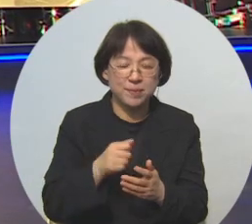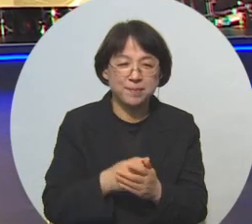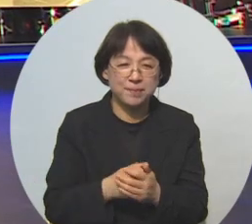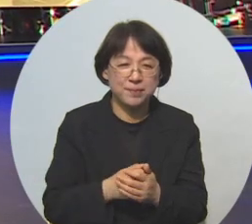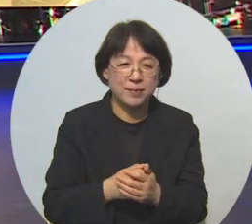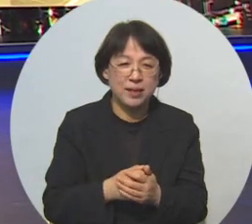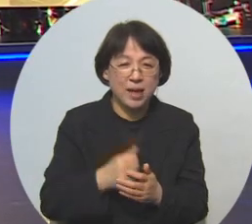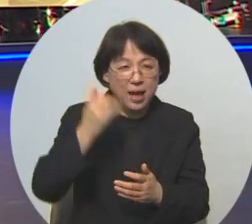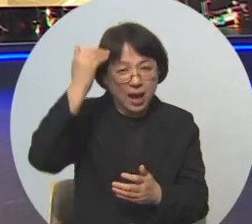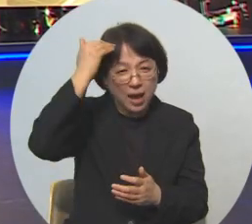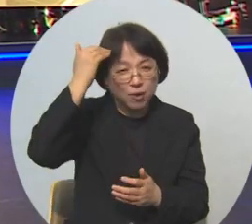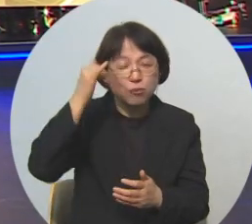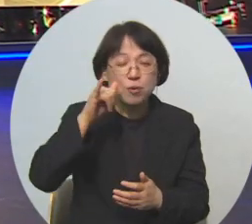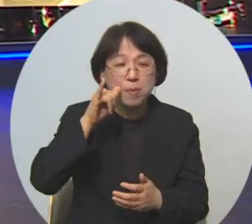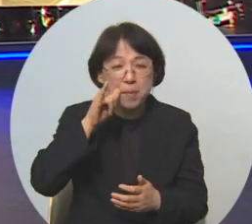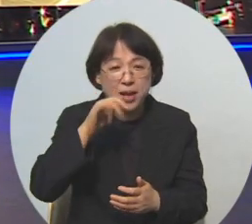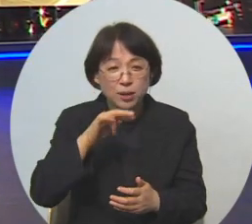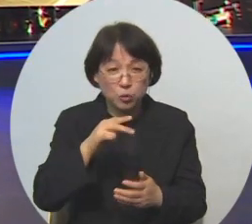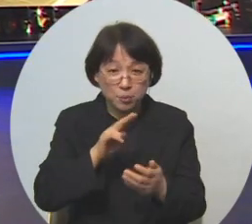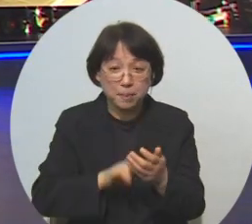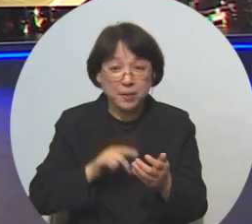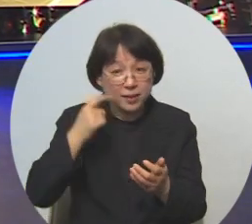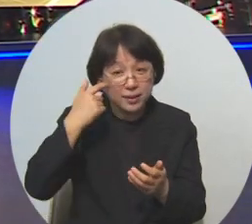한국은 마약도 파나요 있습니다